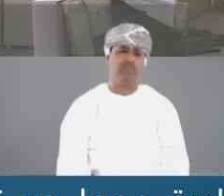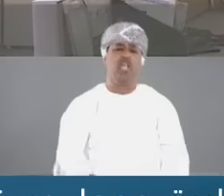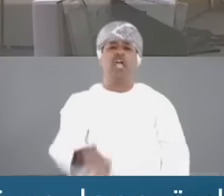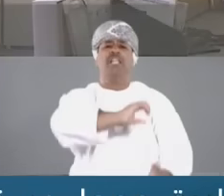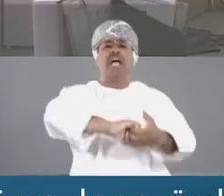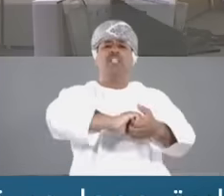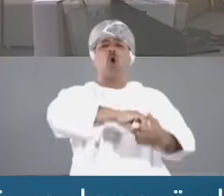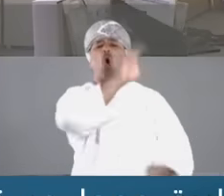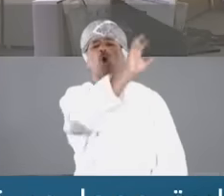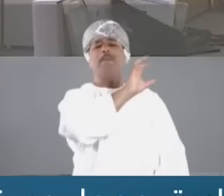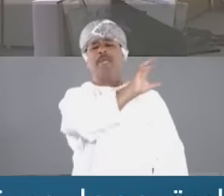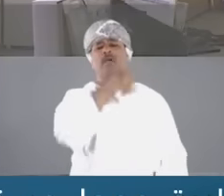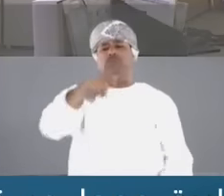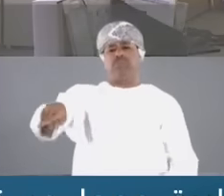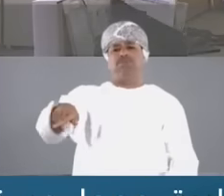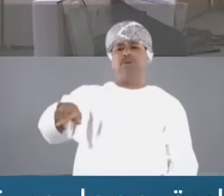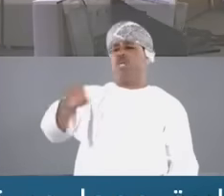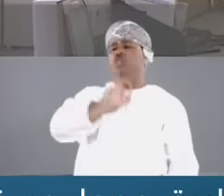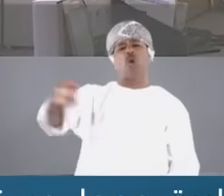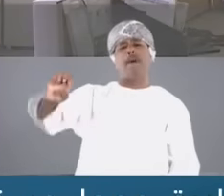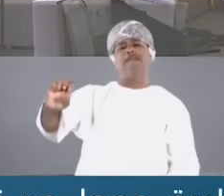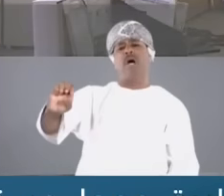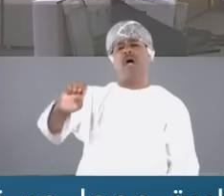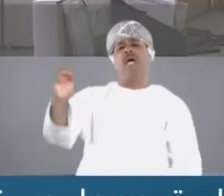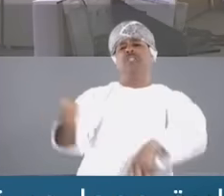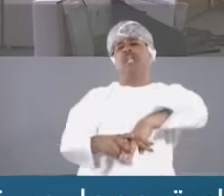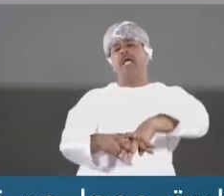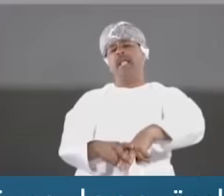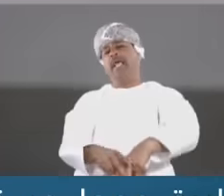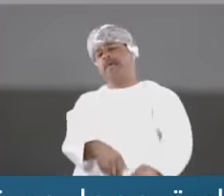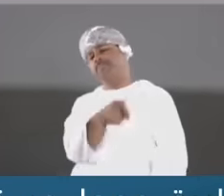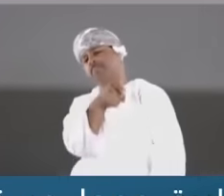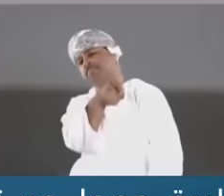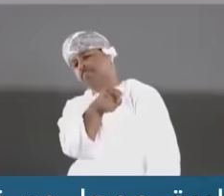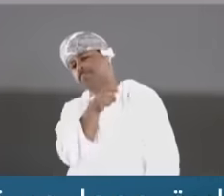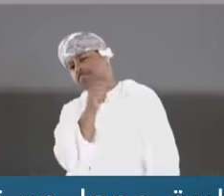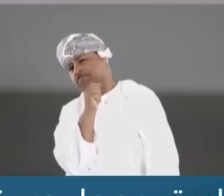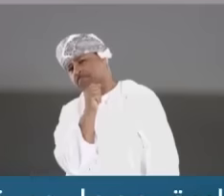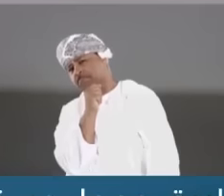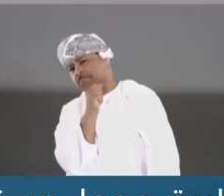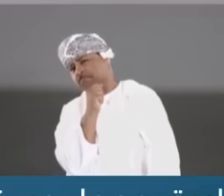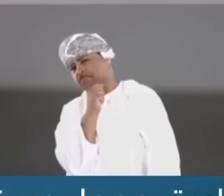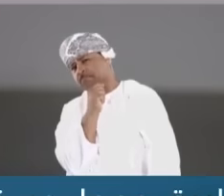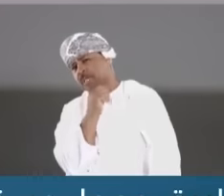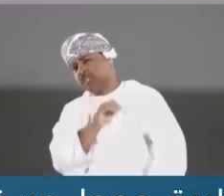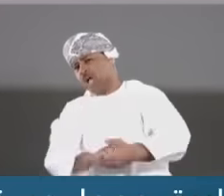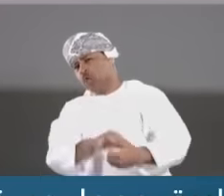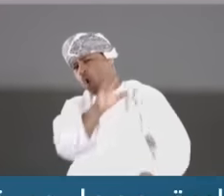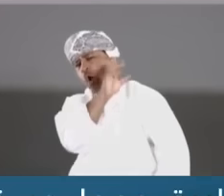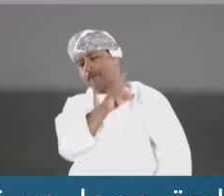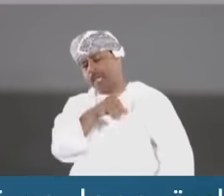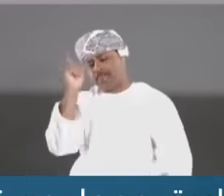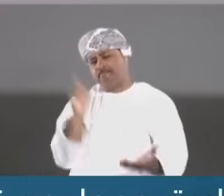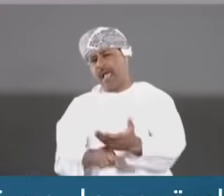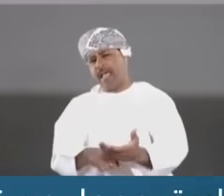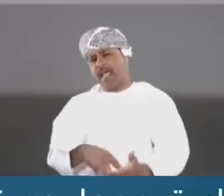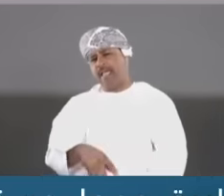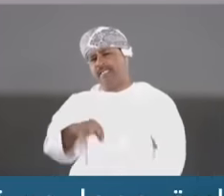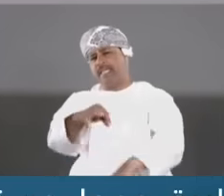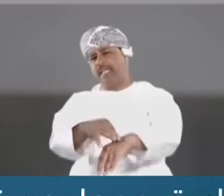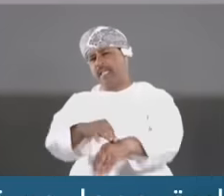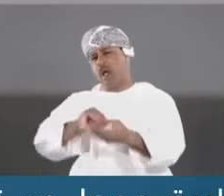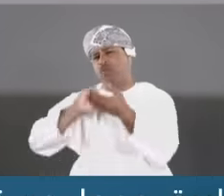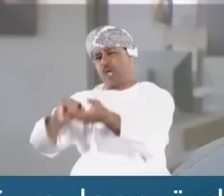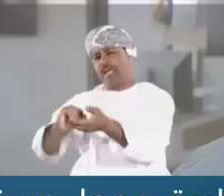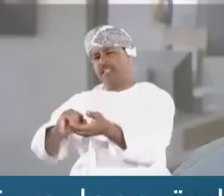الاتحاد الأوروبي من جهته رد على التصريحات الإسرائيلية قائلا إن ما قام به يعتبر واجبا إنسانيا وجزءا